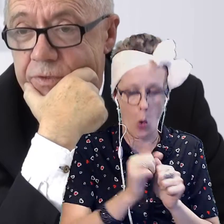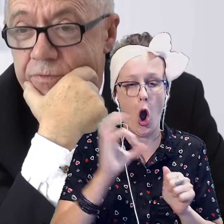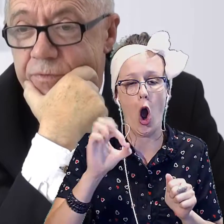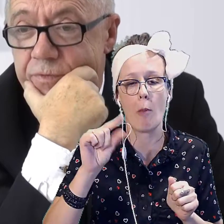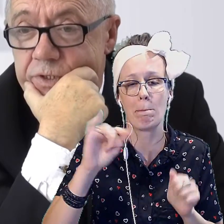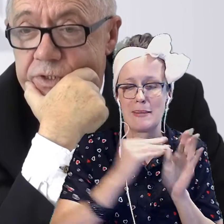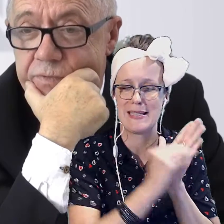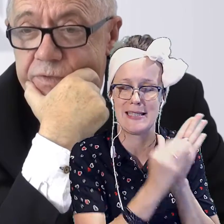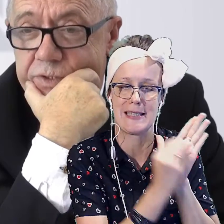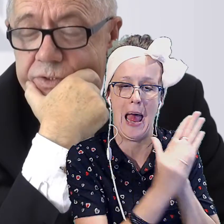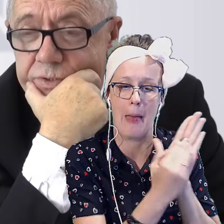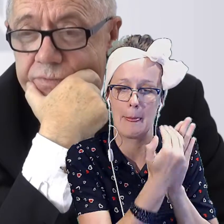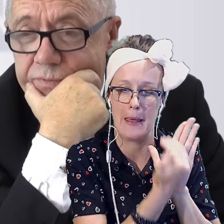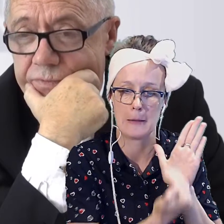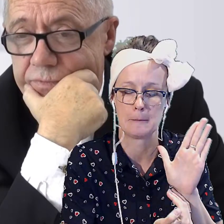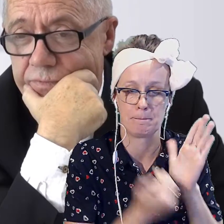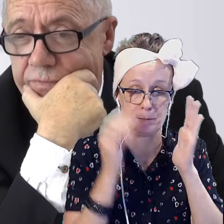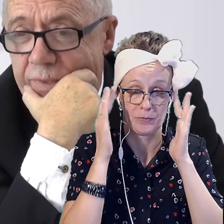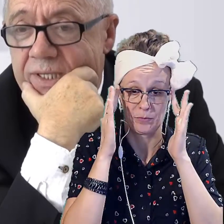w